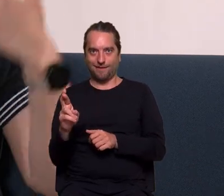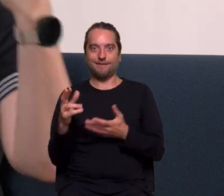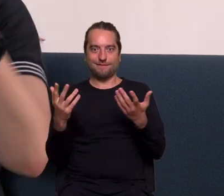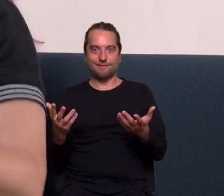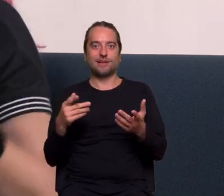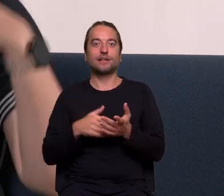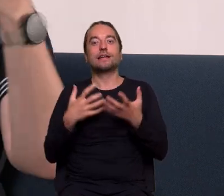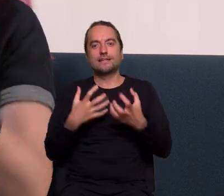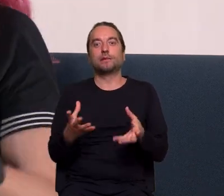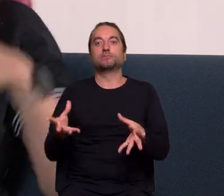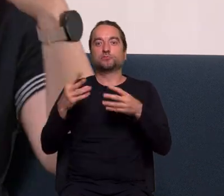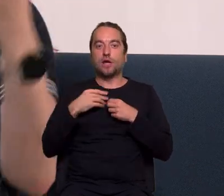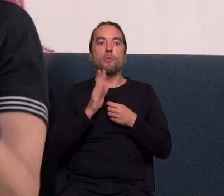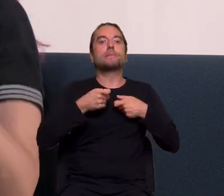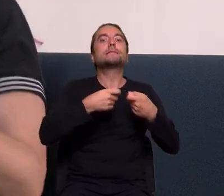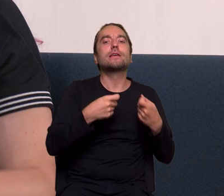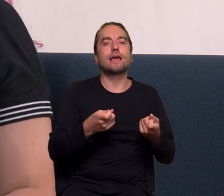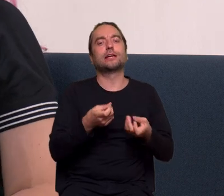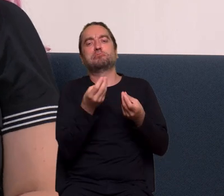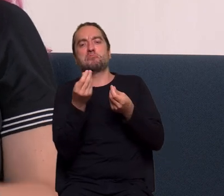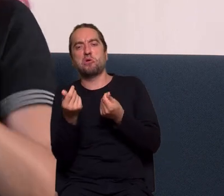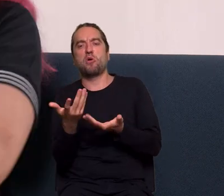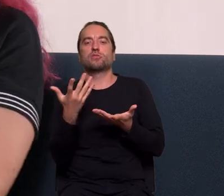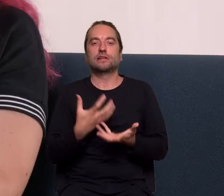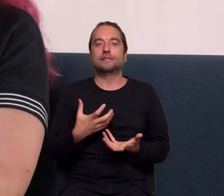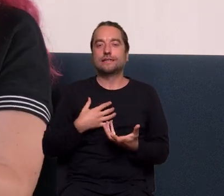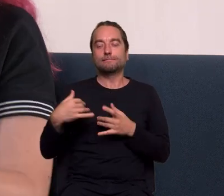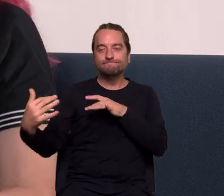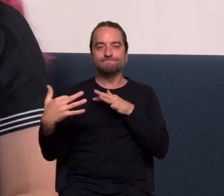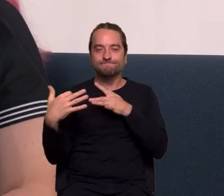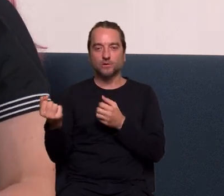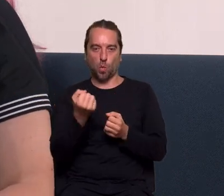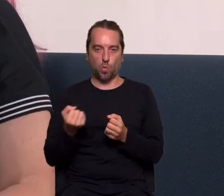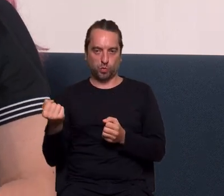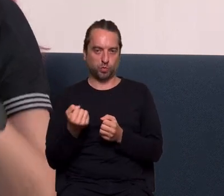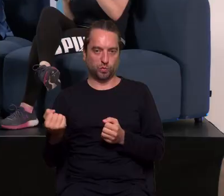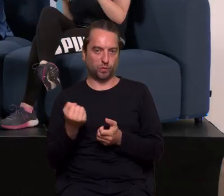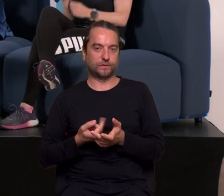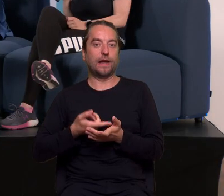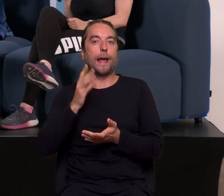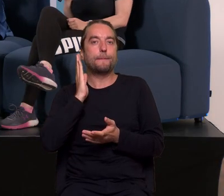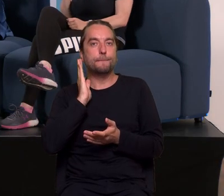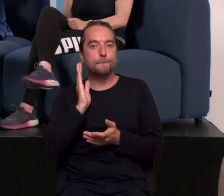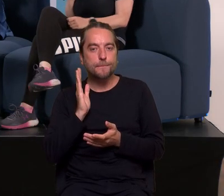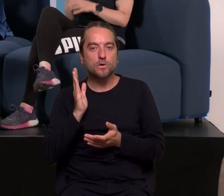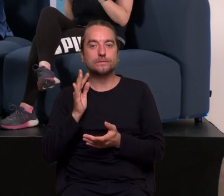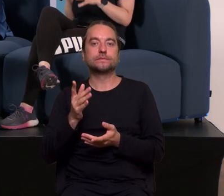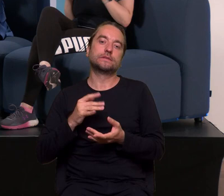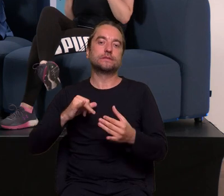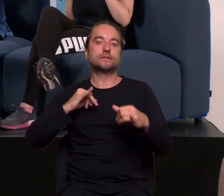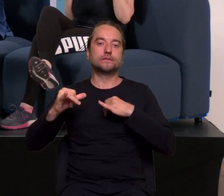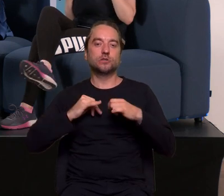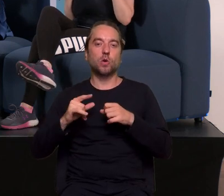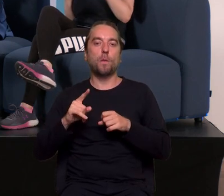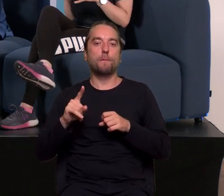dla siebie, chcemy je sprzedać, chcemy je spieniężyć, chcemy z nimi wejść w taką relację użytkową. I później ten tymczasowy zarząd państwowy